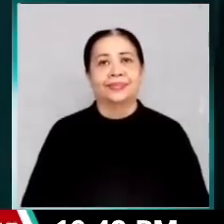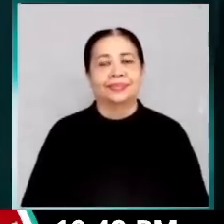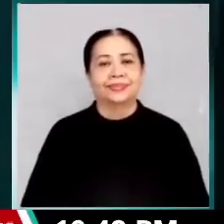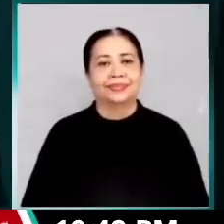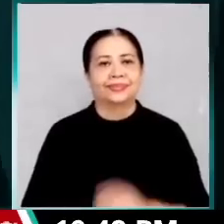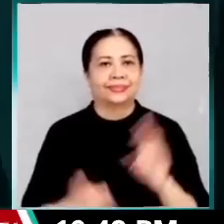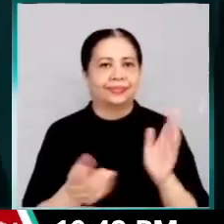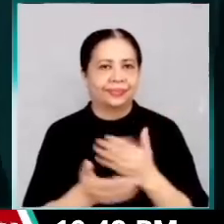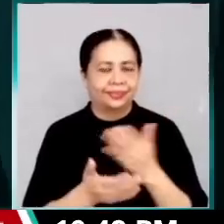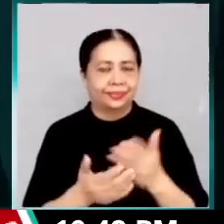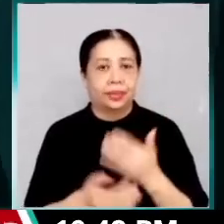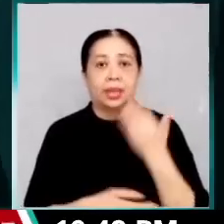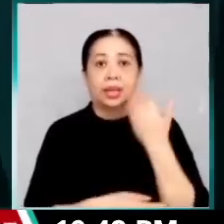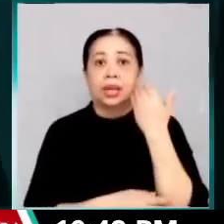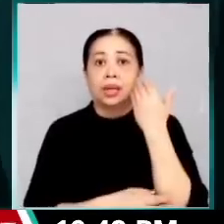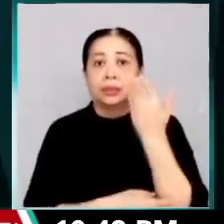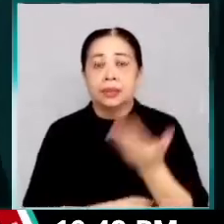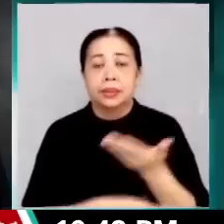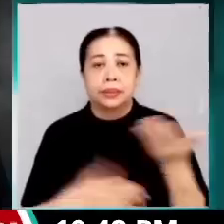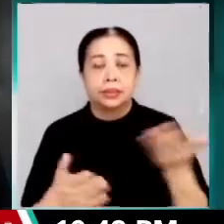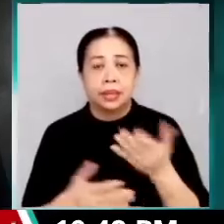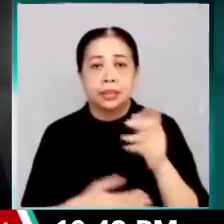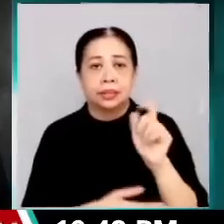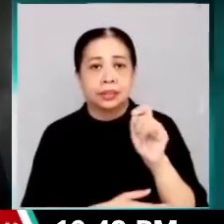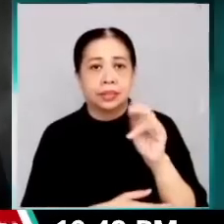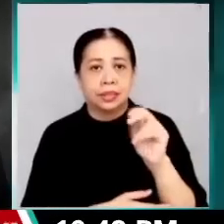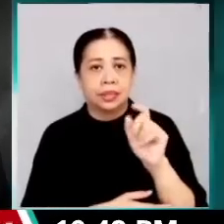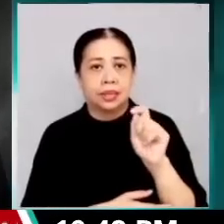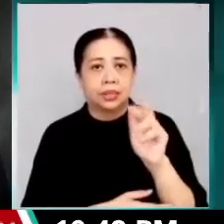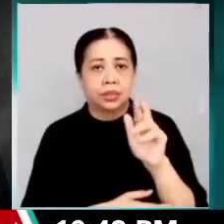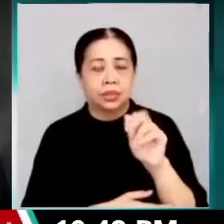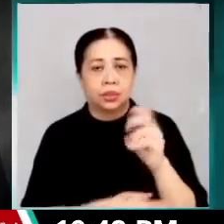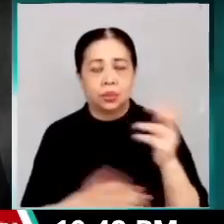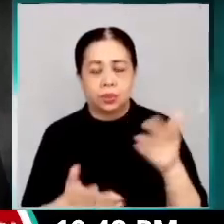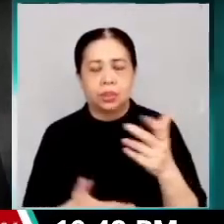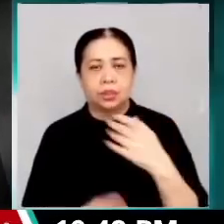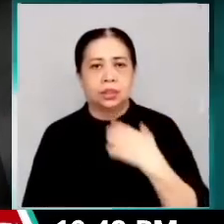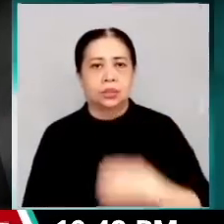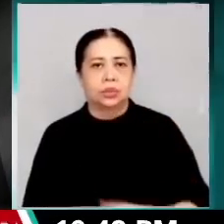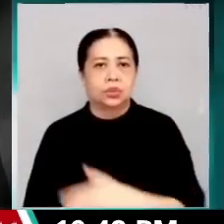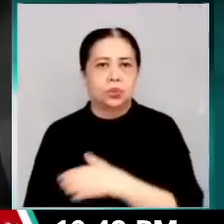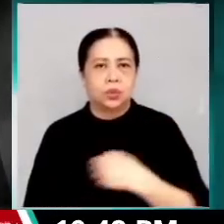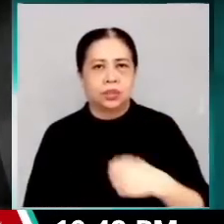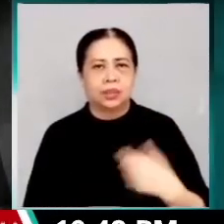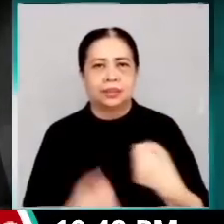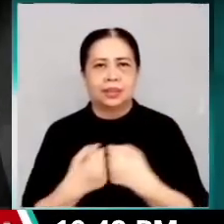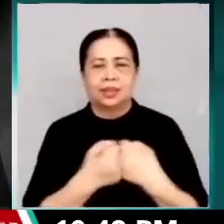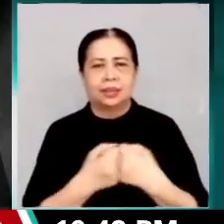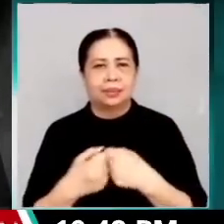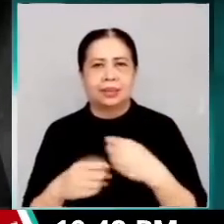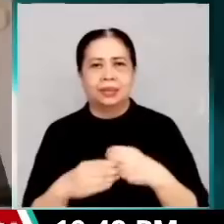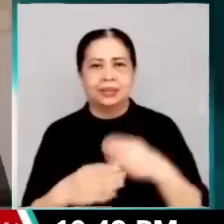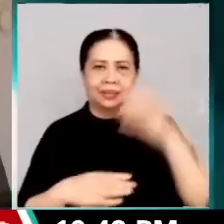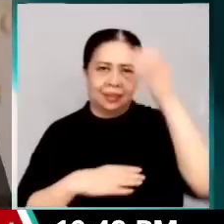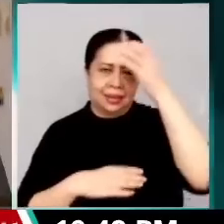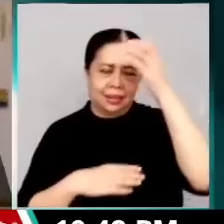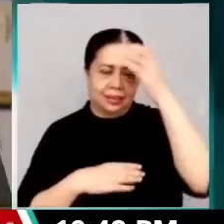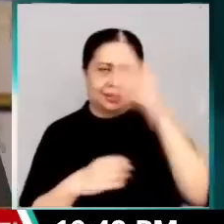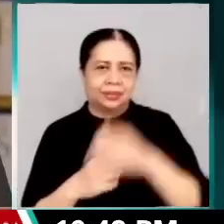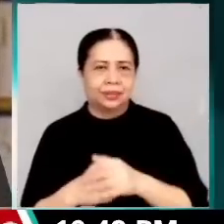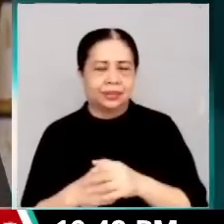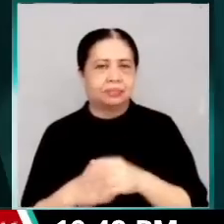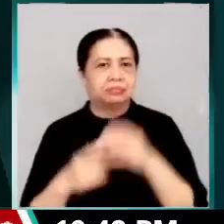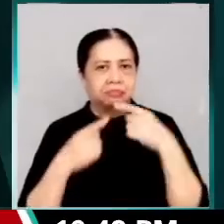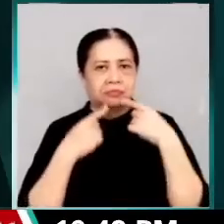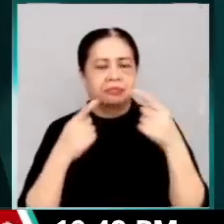sa bahay niya sa Switzerland matapos ang kanyang matagal na laban sa intestinal cancer. Nakilala ang 8-time Grammy-winning singer